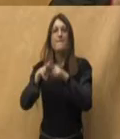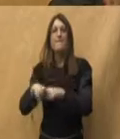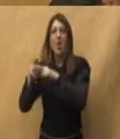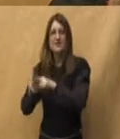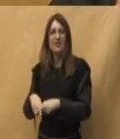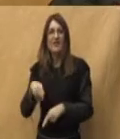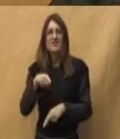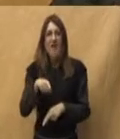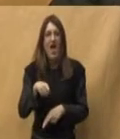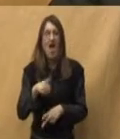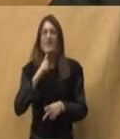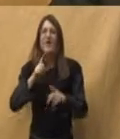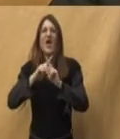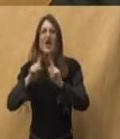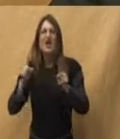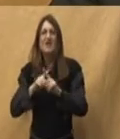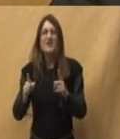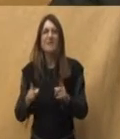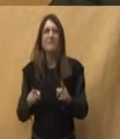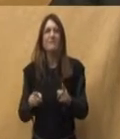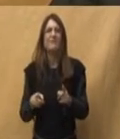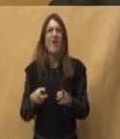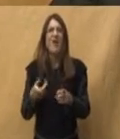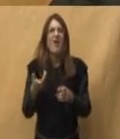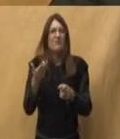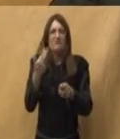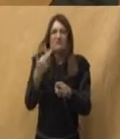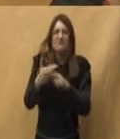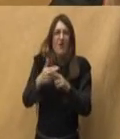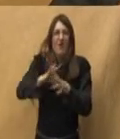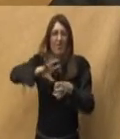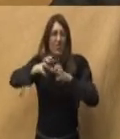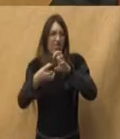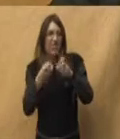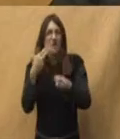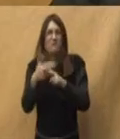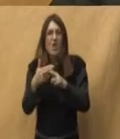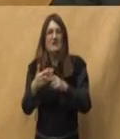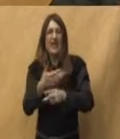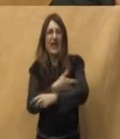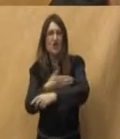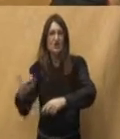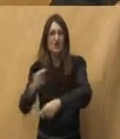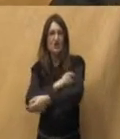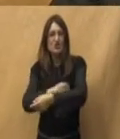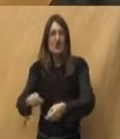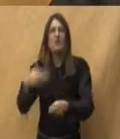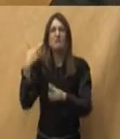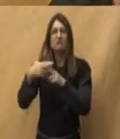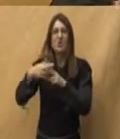intoksikacije, posljedice su razna degenerativna oboljenja, bolesti krvožilnog sustava,